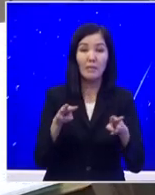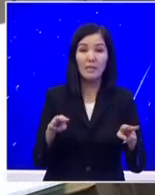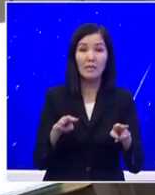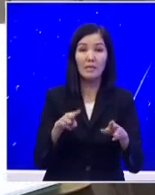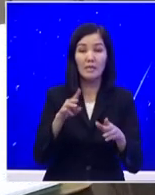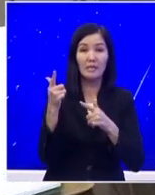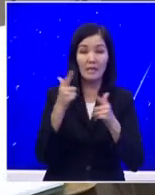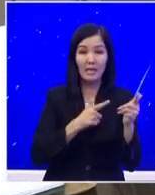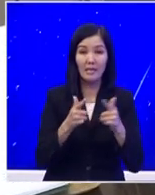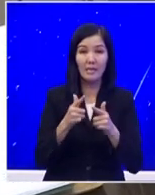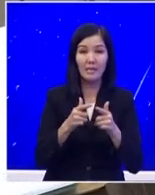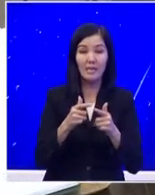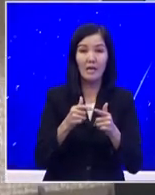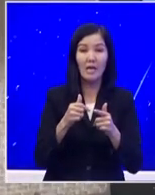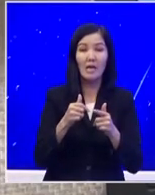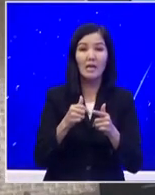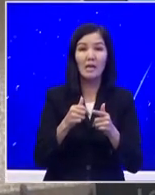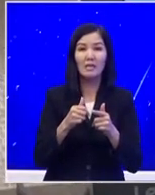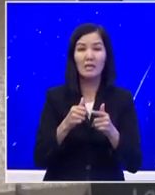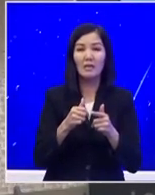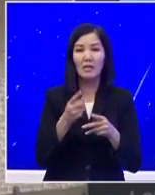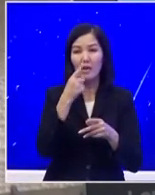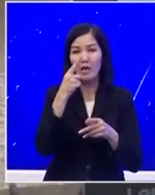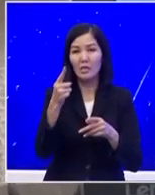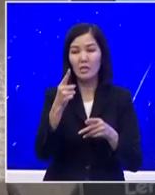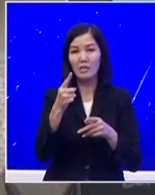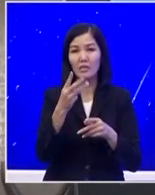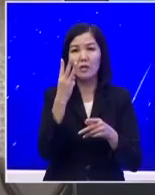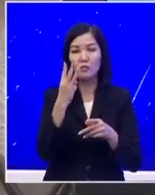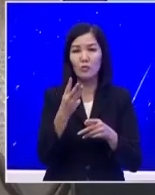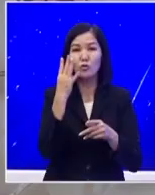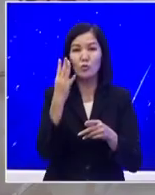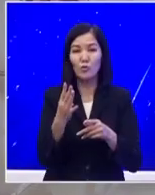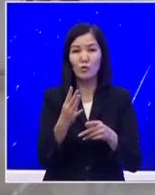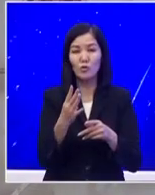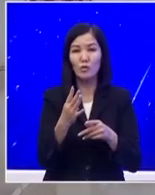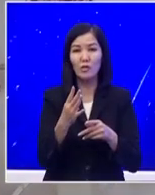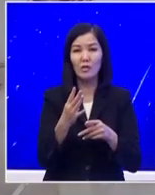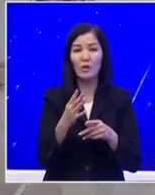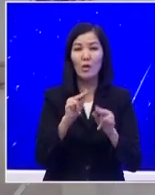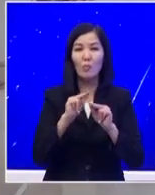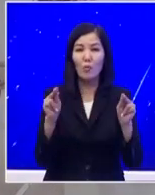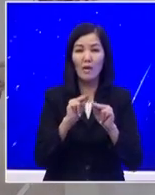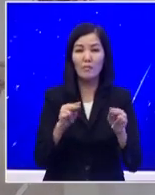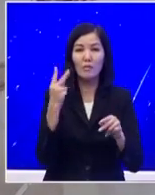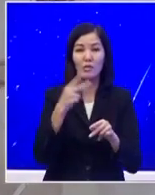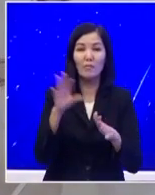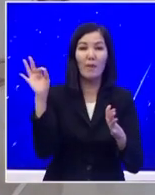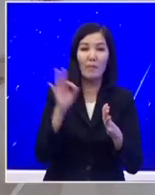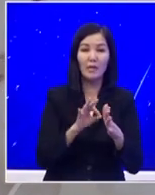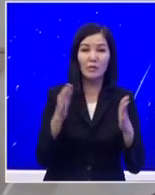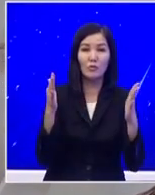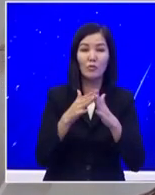күмән келтіретінде жасырған жоқ. Себебі қашықтықта өткен 3-ші және 4-ші 90-да мұғалімдердің 20%